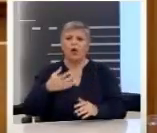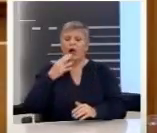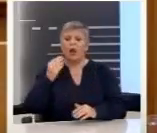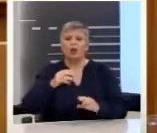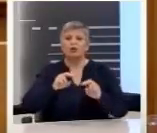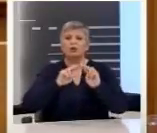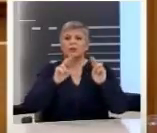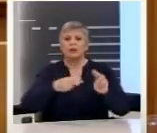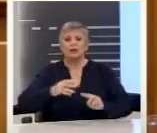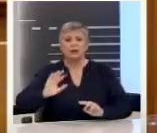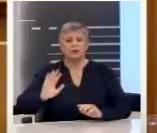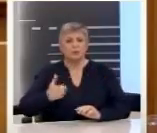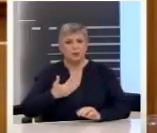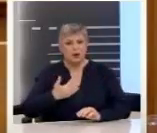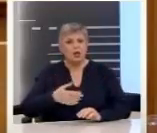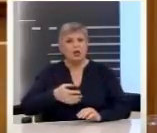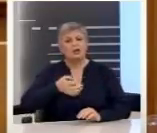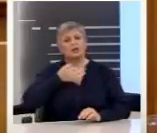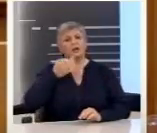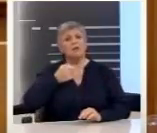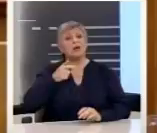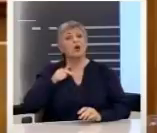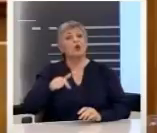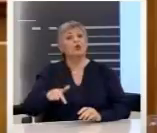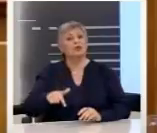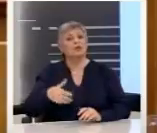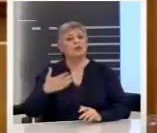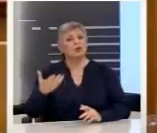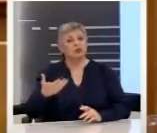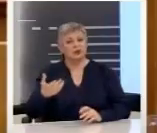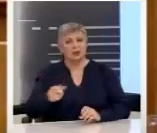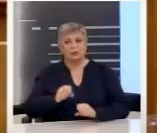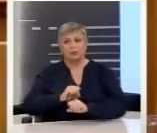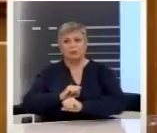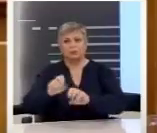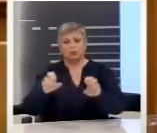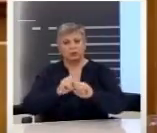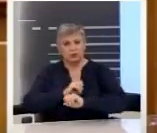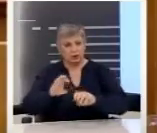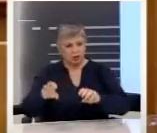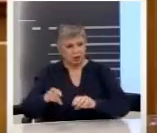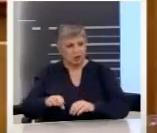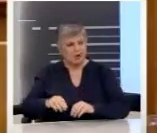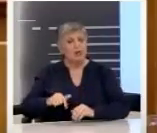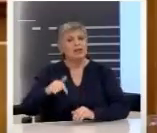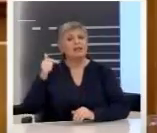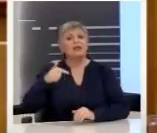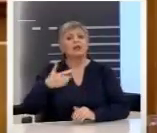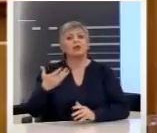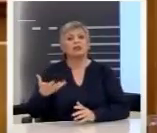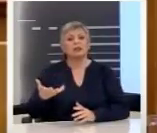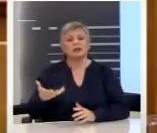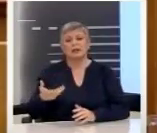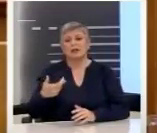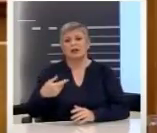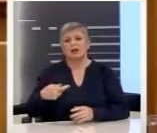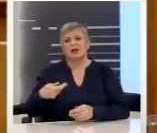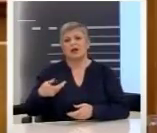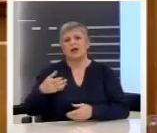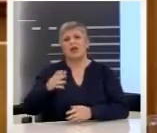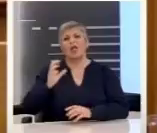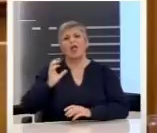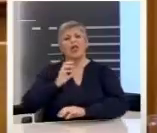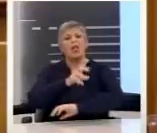αυτή θα δημοσιοποιηθεί από τα μέσα μαζικής ενημέρωσης του Δευτέρου Καλωμένου και του εφοπλιστή Ευάγγελου Μαρινάκη, οι οποίοι σε